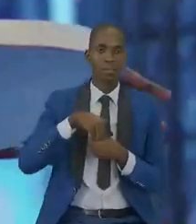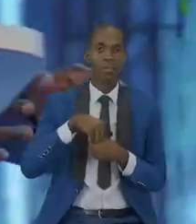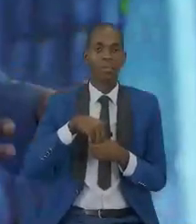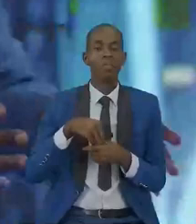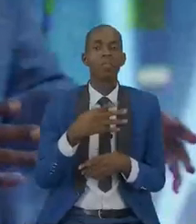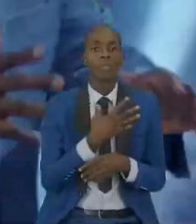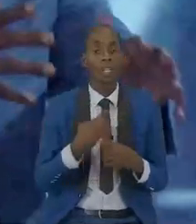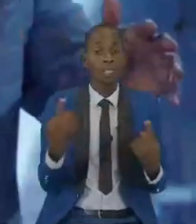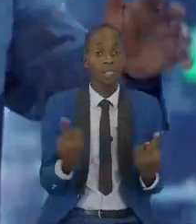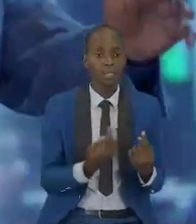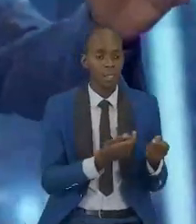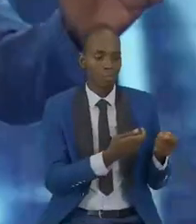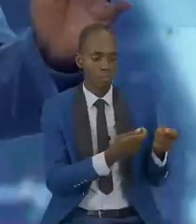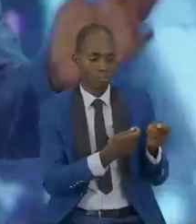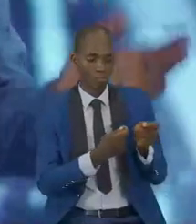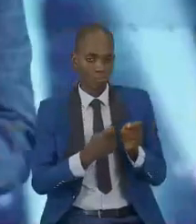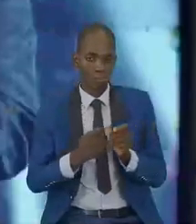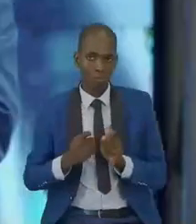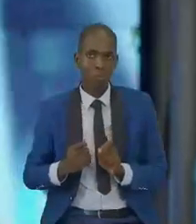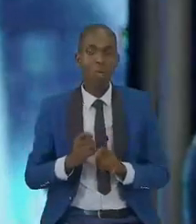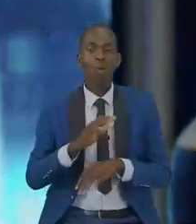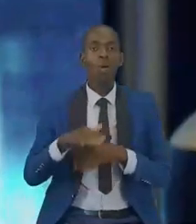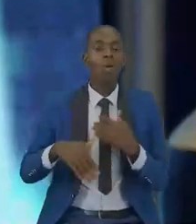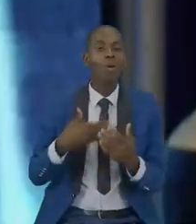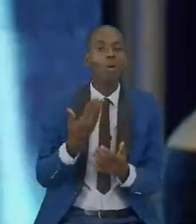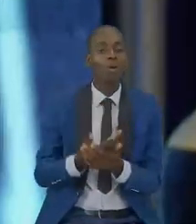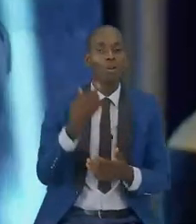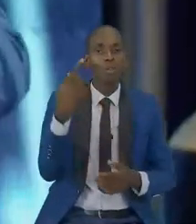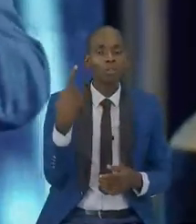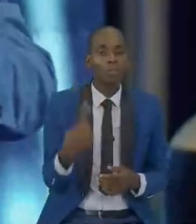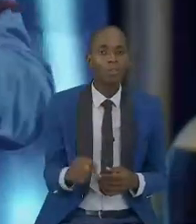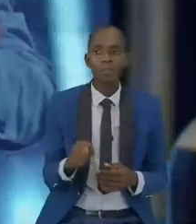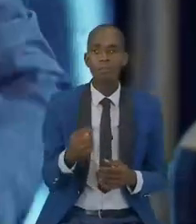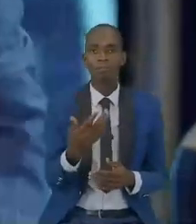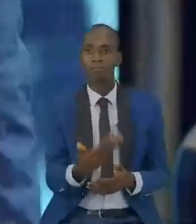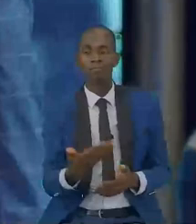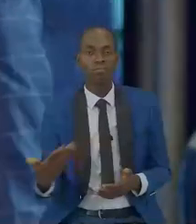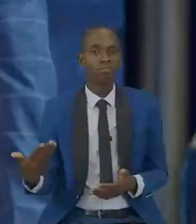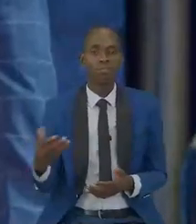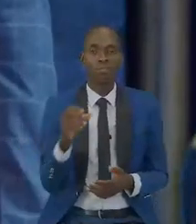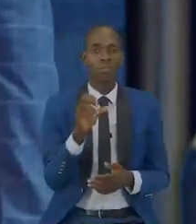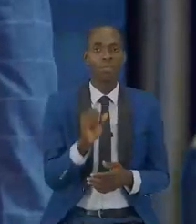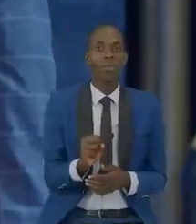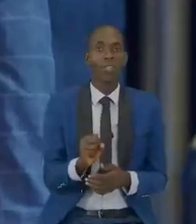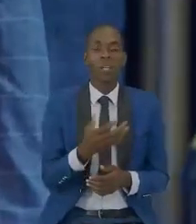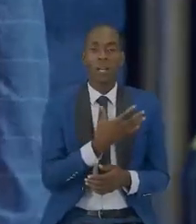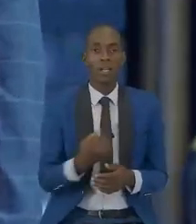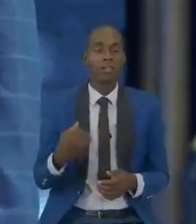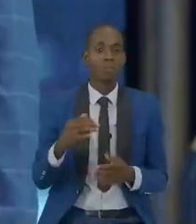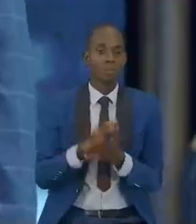satanique. Le péché est entré et le péché a amené toutes